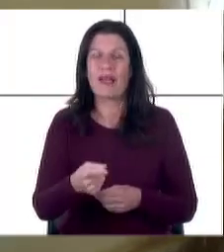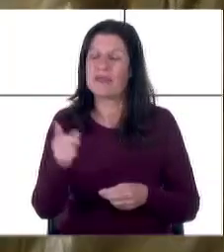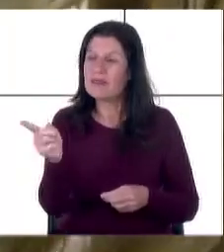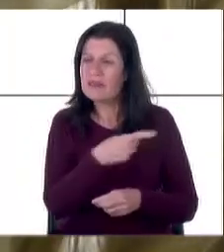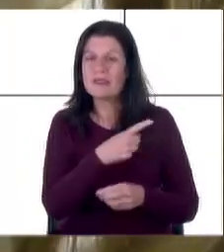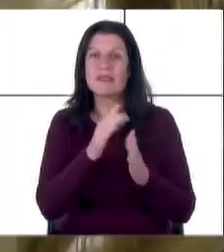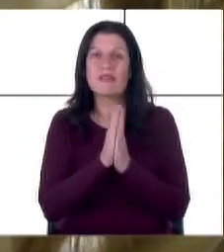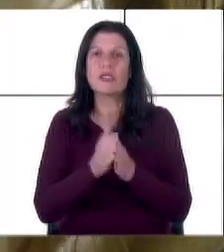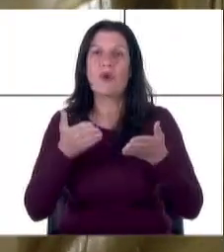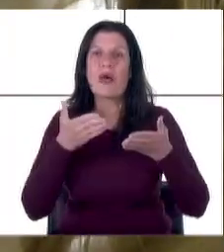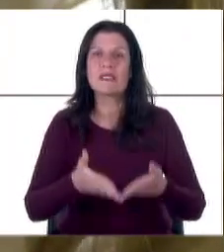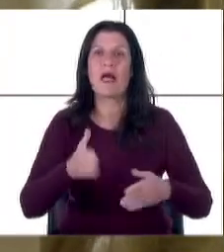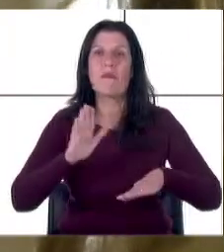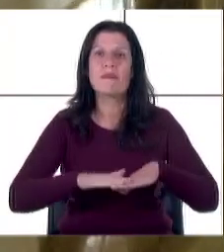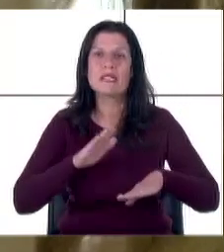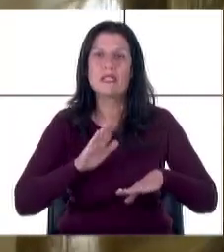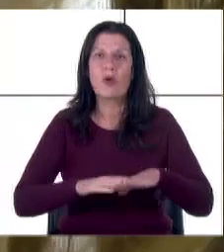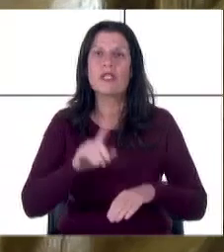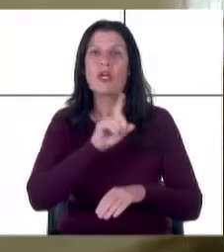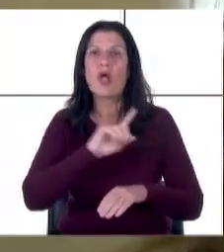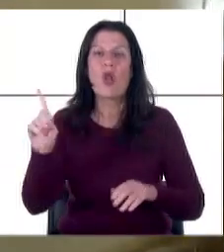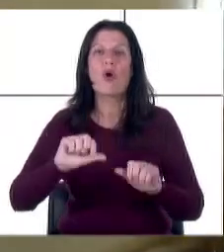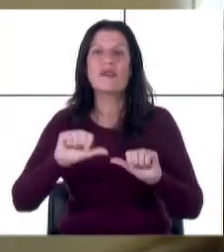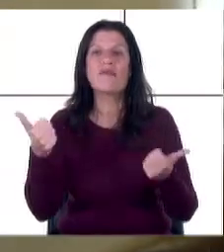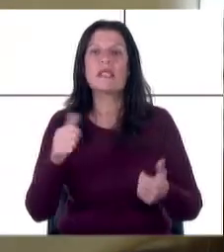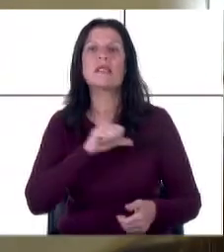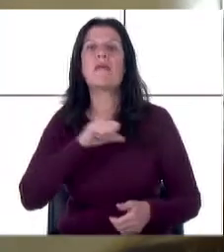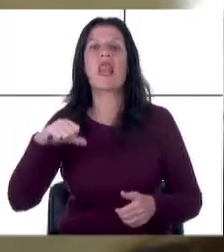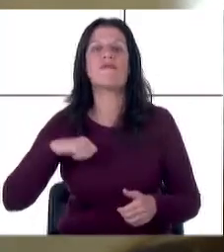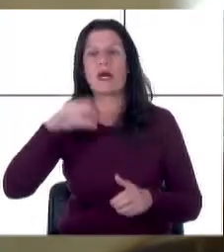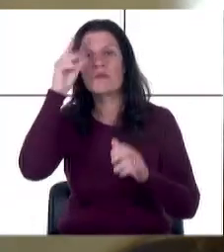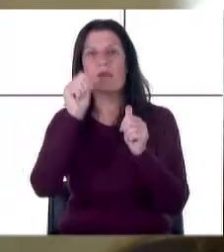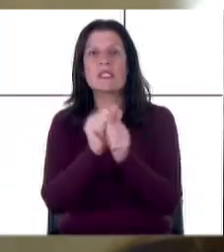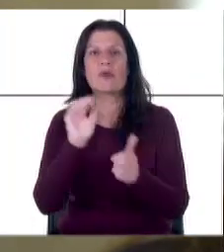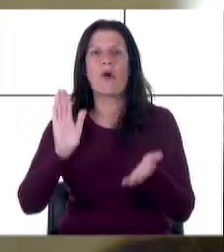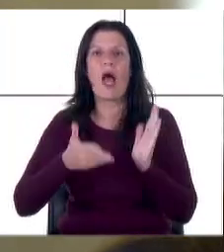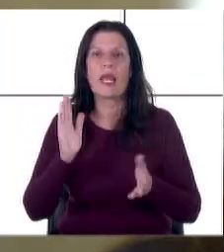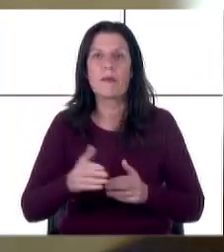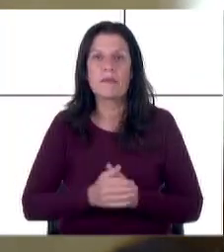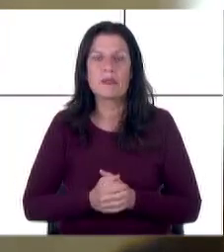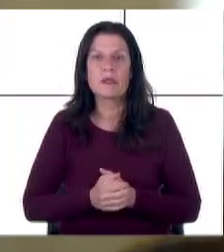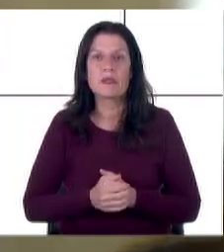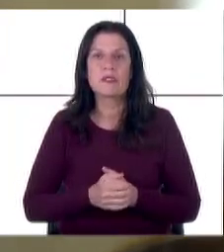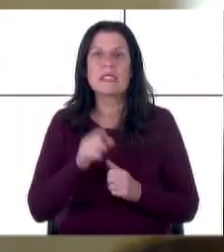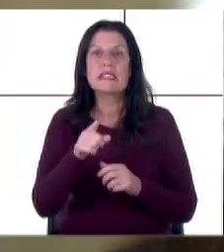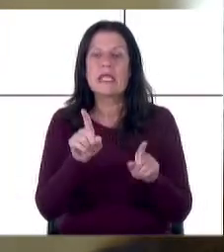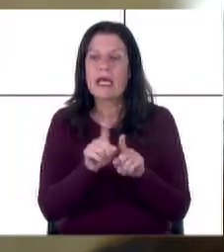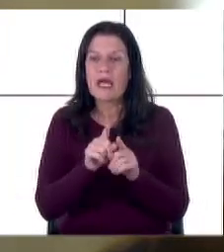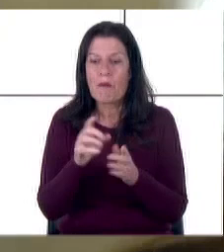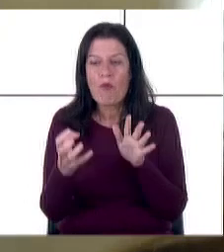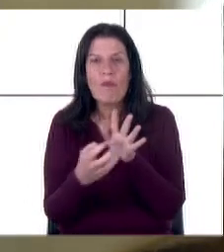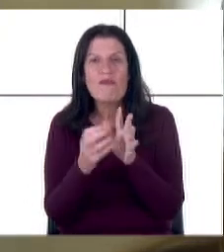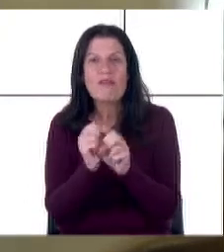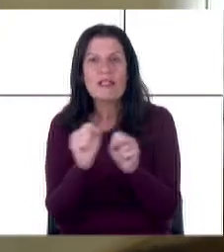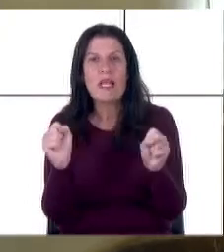מקצועית. לא נפרדים לבד מבין זוג אלים. זה כמו לפרק מטען חבלה בידיים